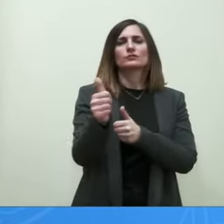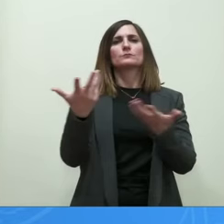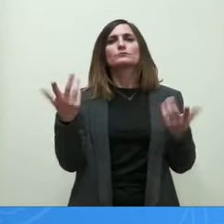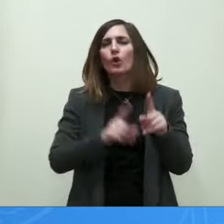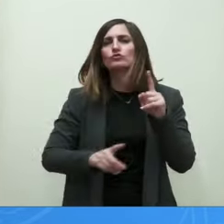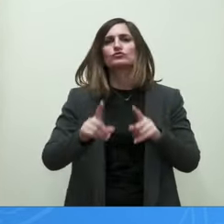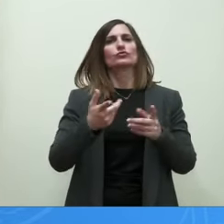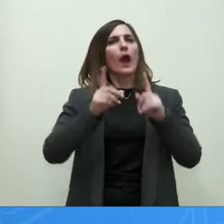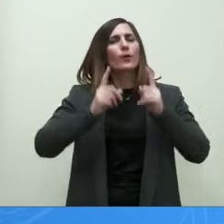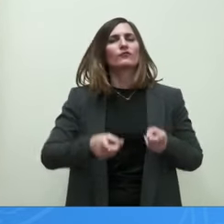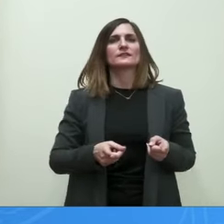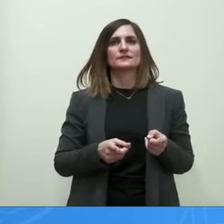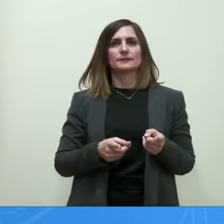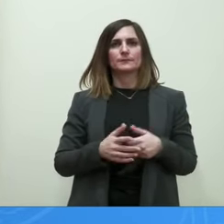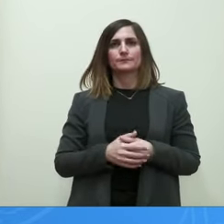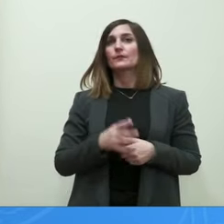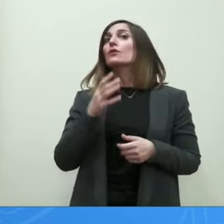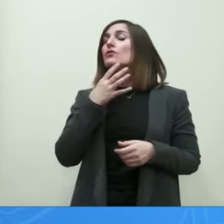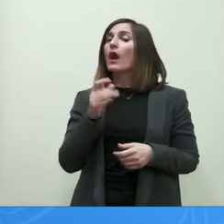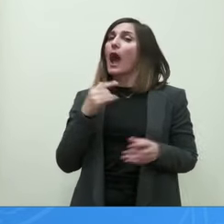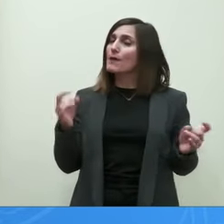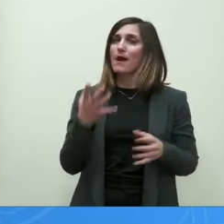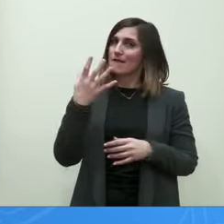ιεραρχήσεις. Γιατί όταν έχει ιεράρχηση